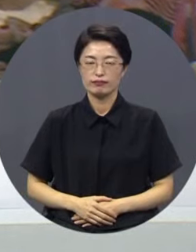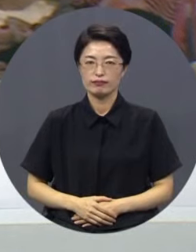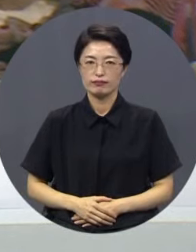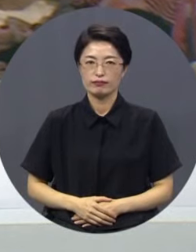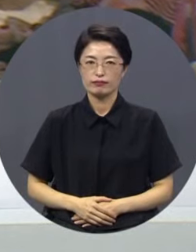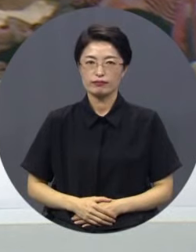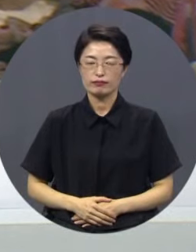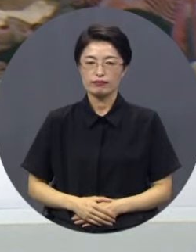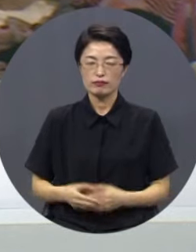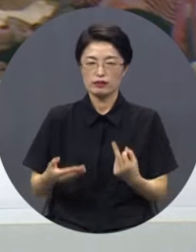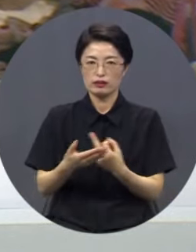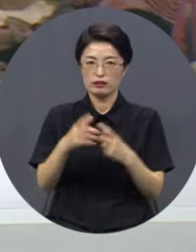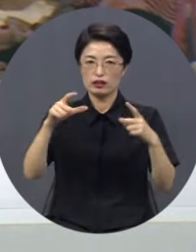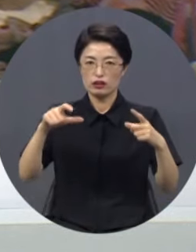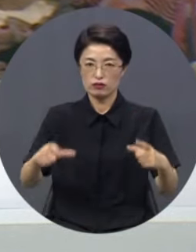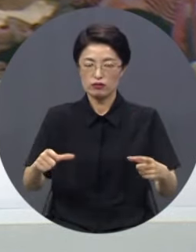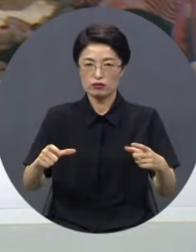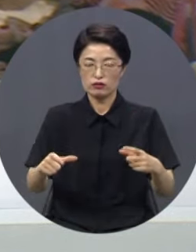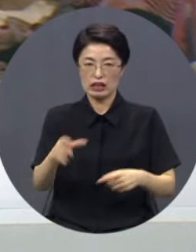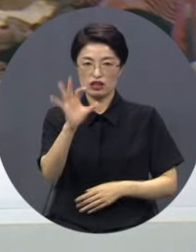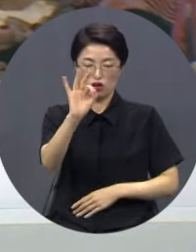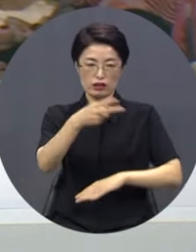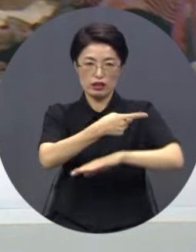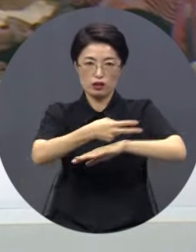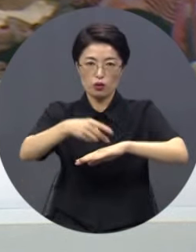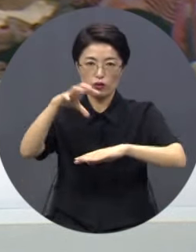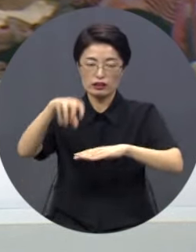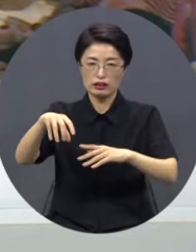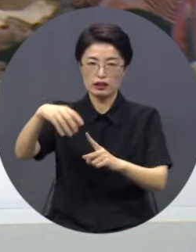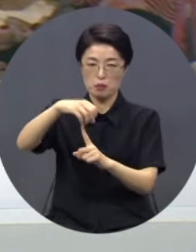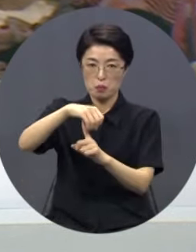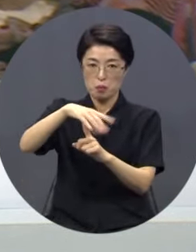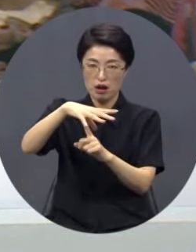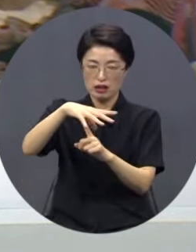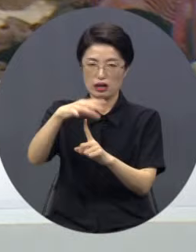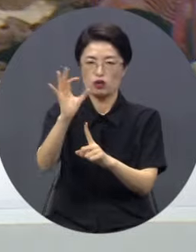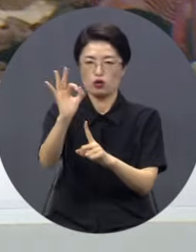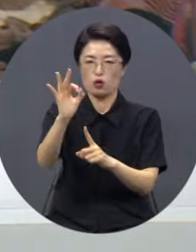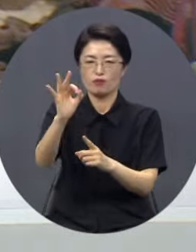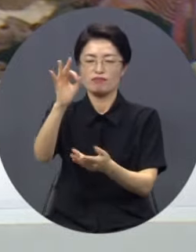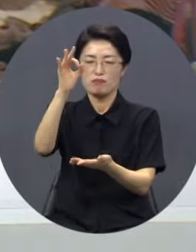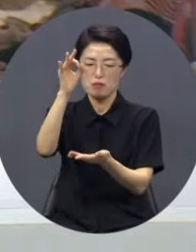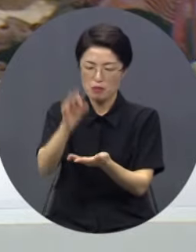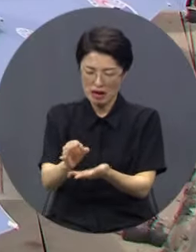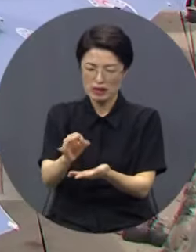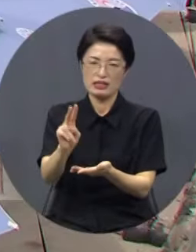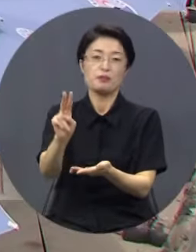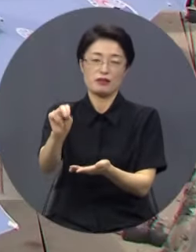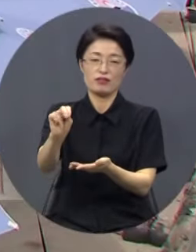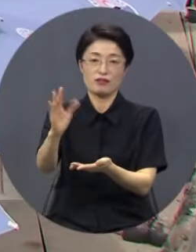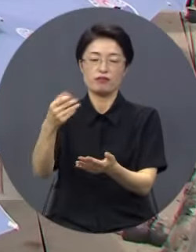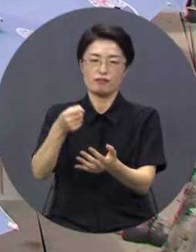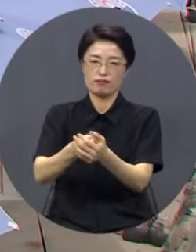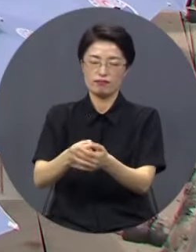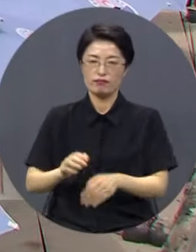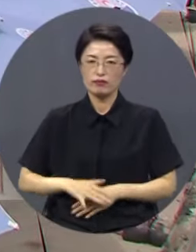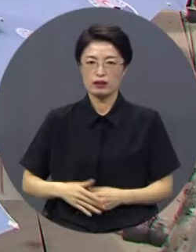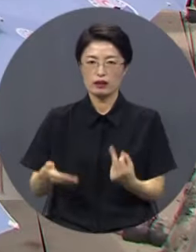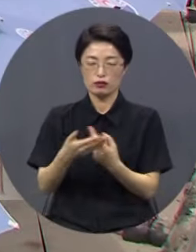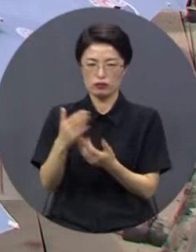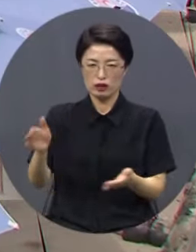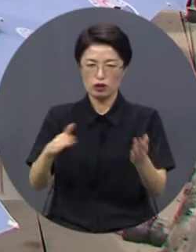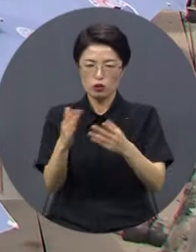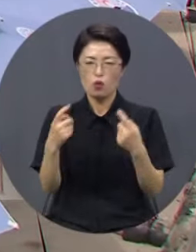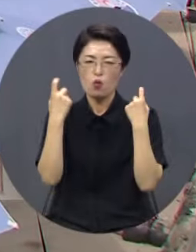제주 지역 개 해수욕장의 파라솔 요금이 2만 원으로 낮춰졌다 관광 이미지